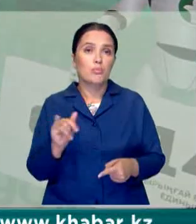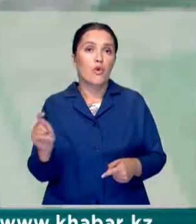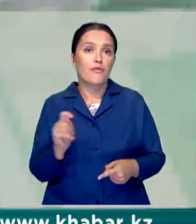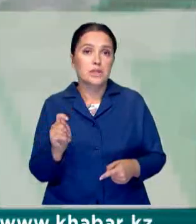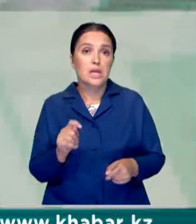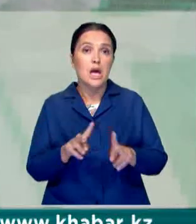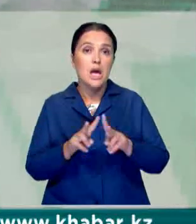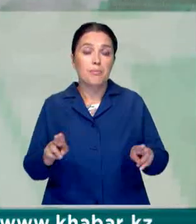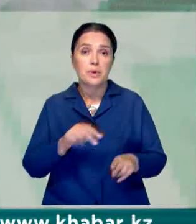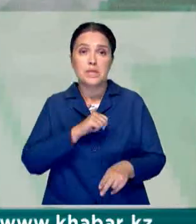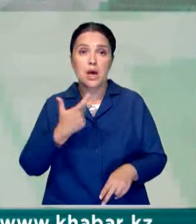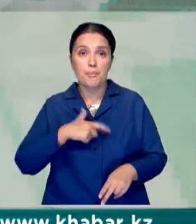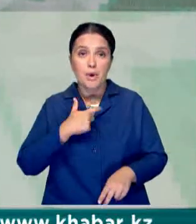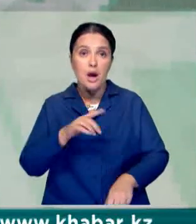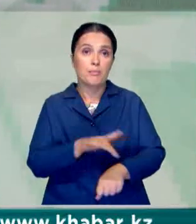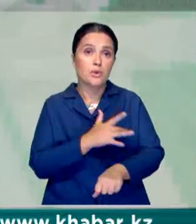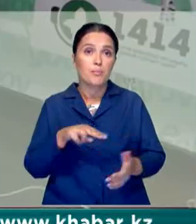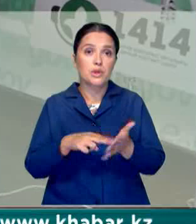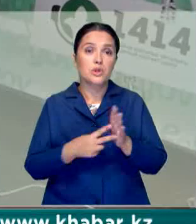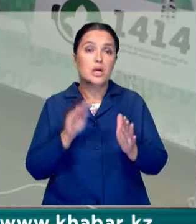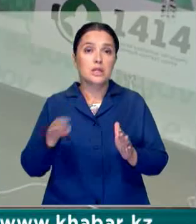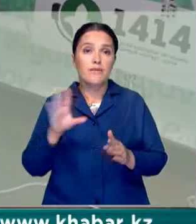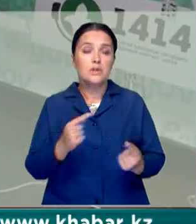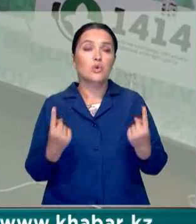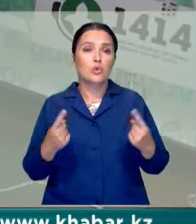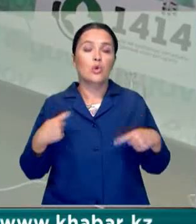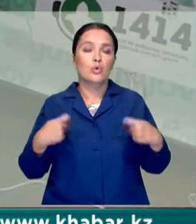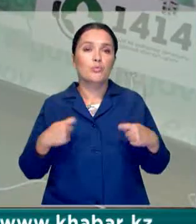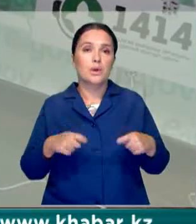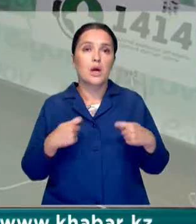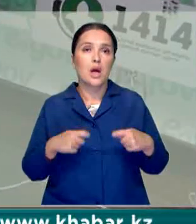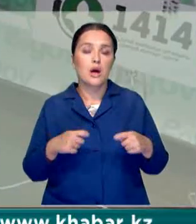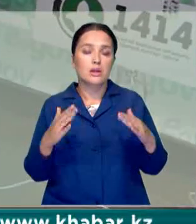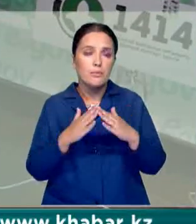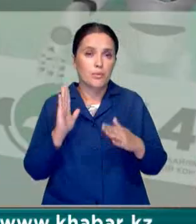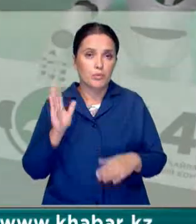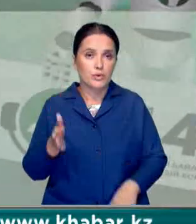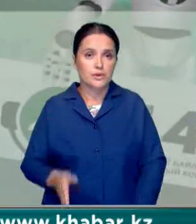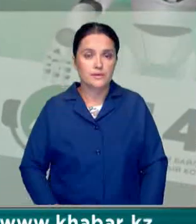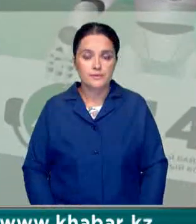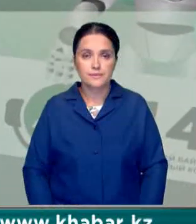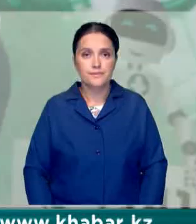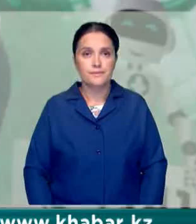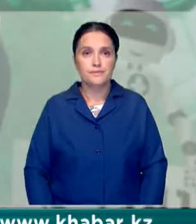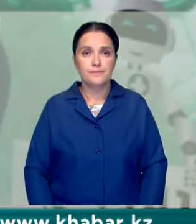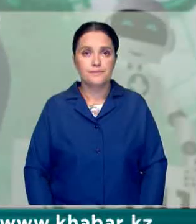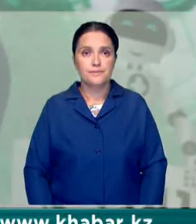дни. Аналогичные секторы самообслуживания планируется установить во всех крупных торговых домах.